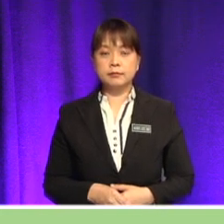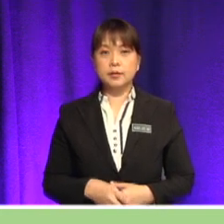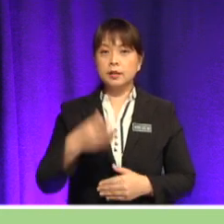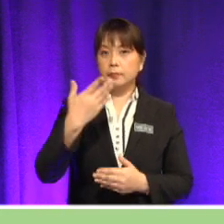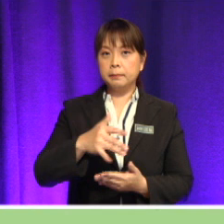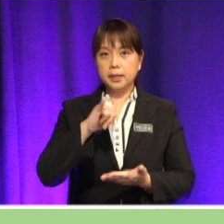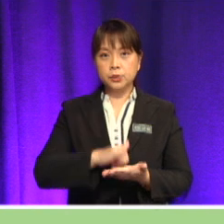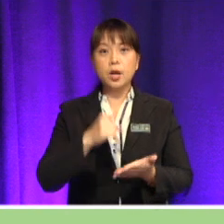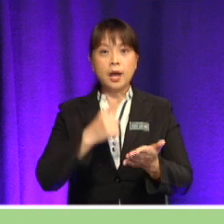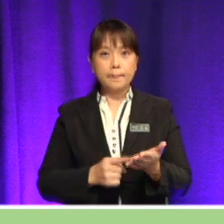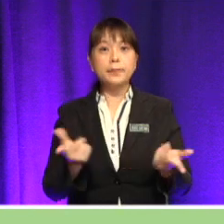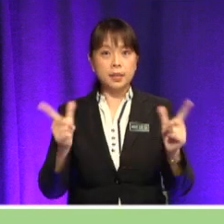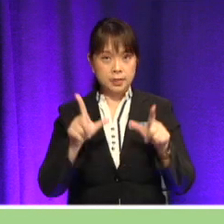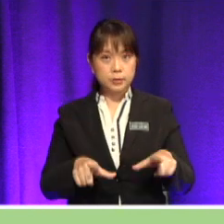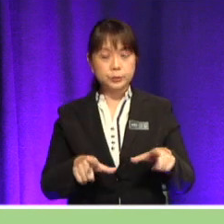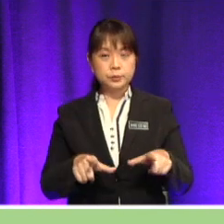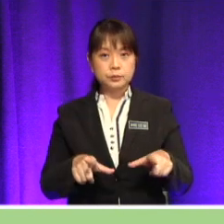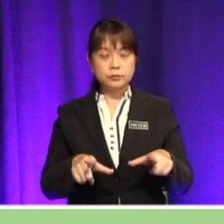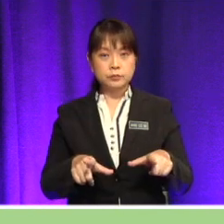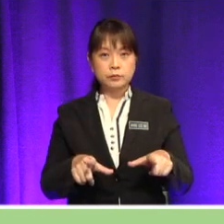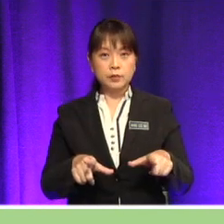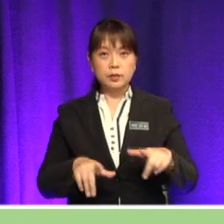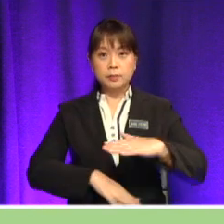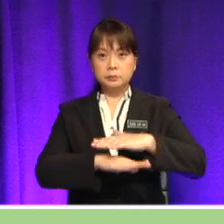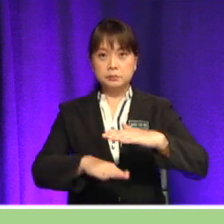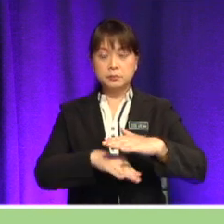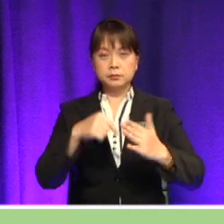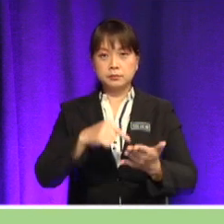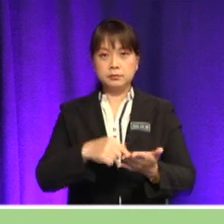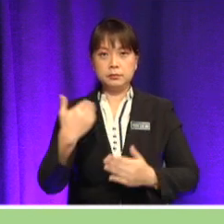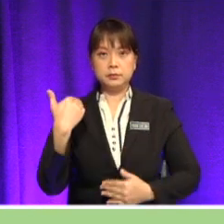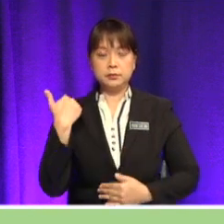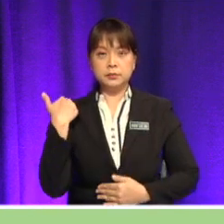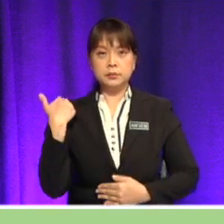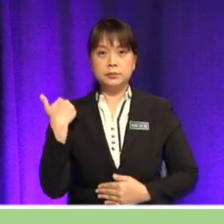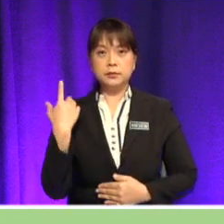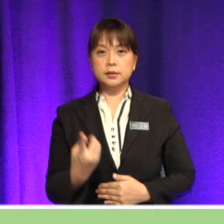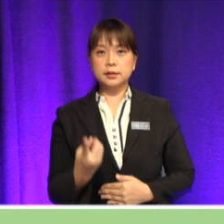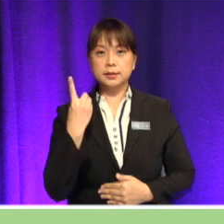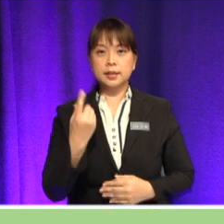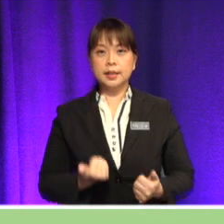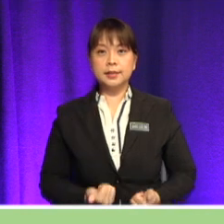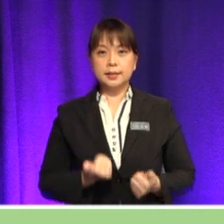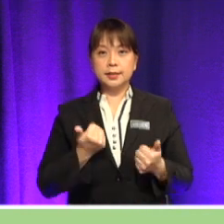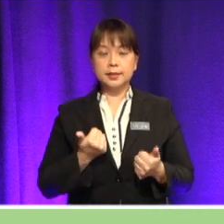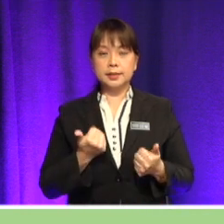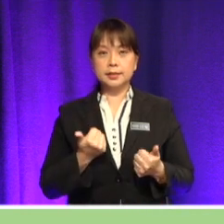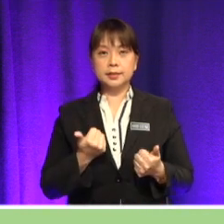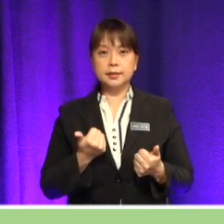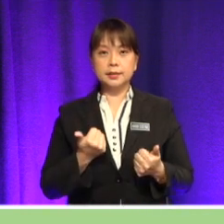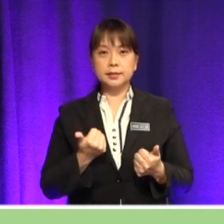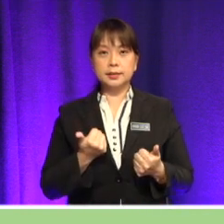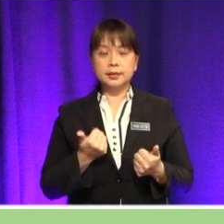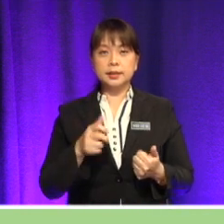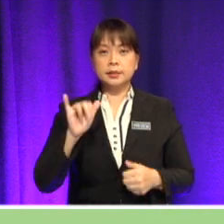apa yang melekuk Ya udah kita tadi di bawah ini ada angka jadi angka ini yang